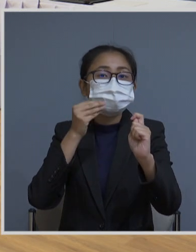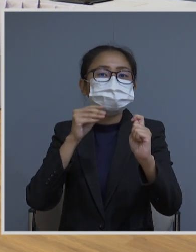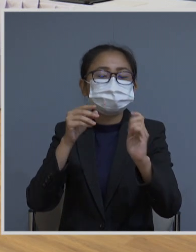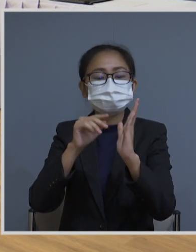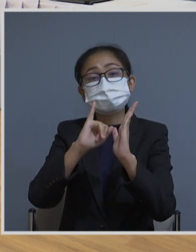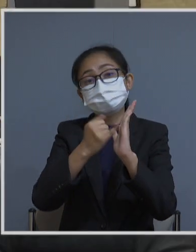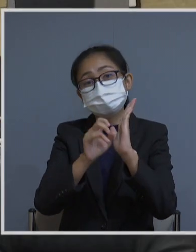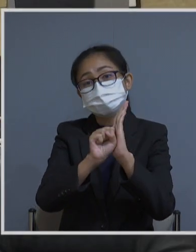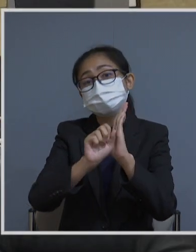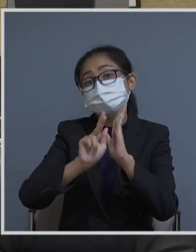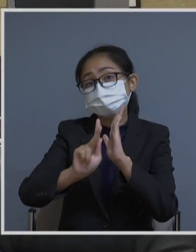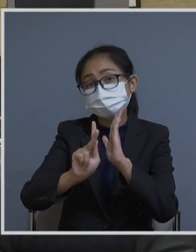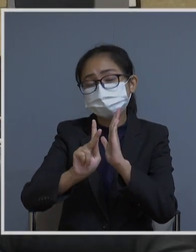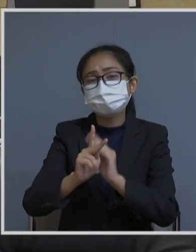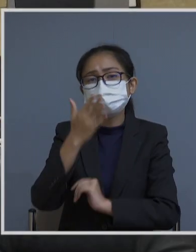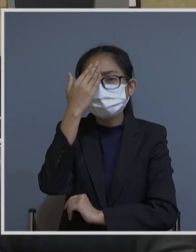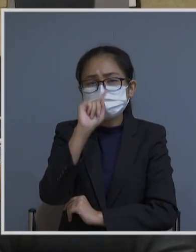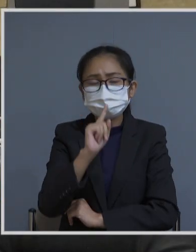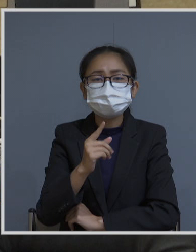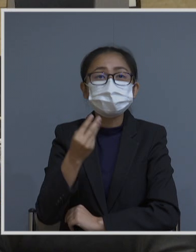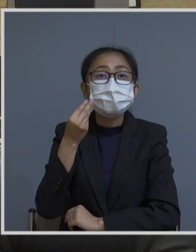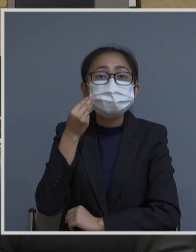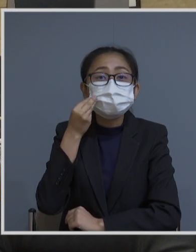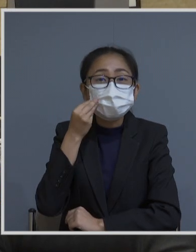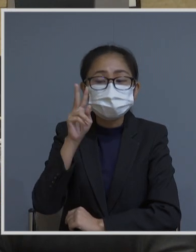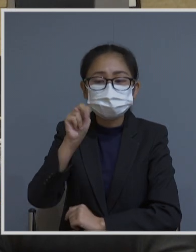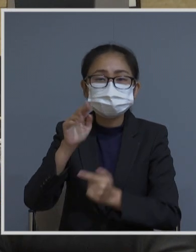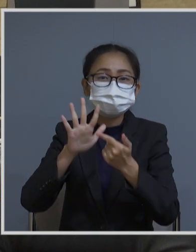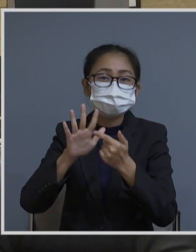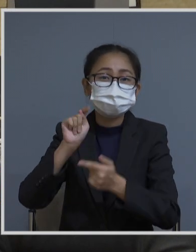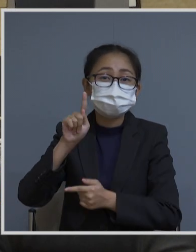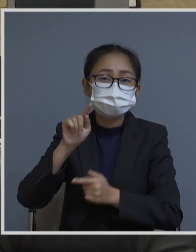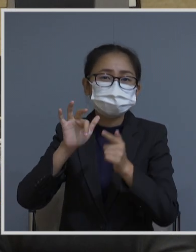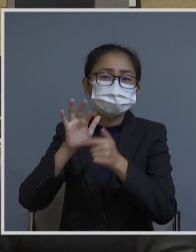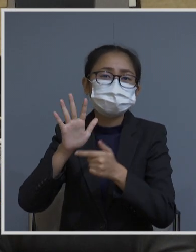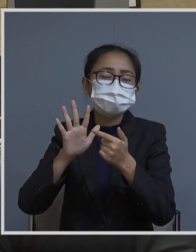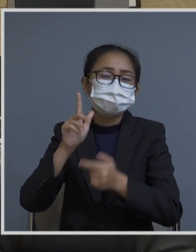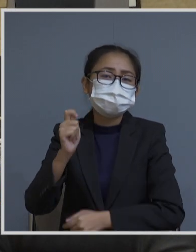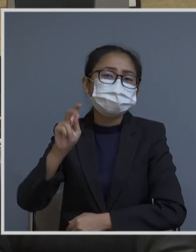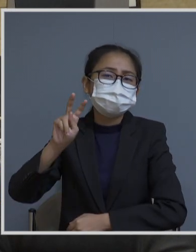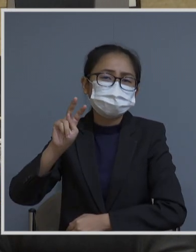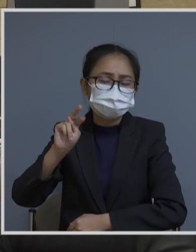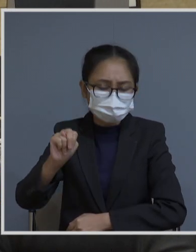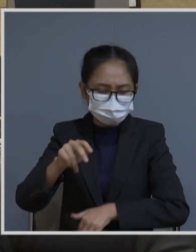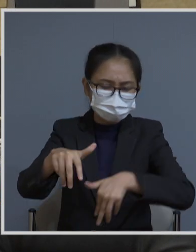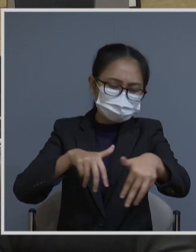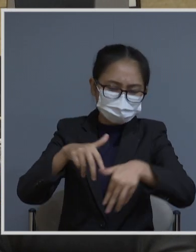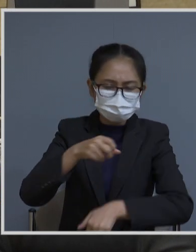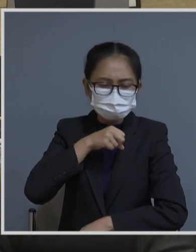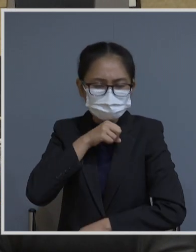คะเพราะว่าบ้านนาถ่อนนี้นั้นเกษตรกรเป็นคนที่ขยันขันแข็ง